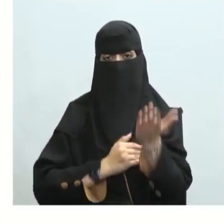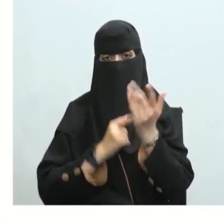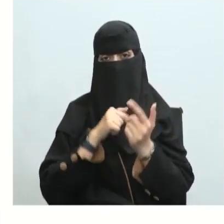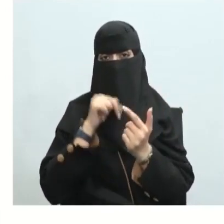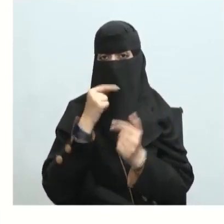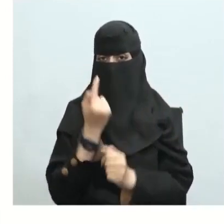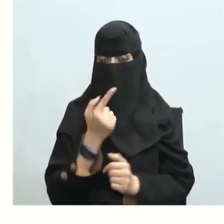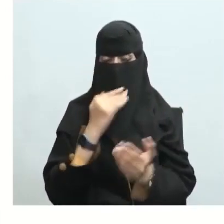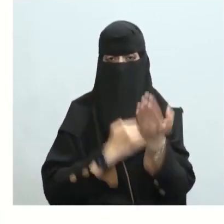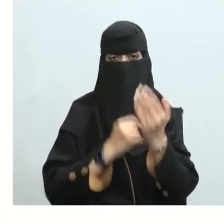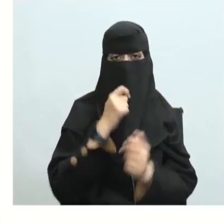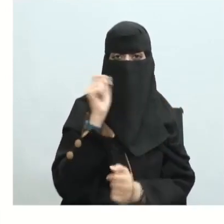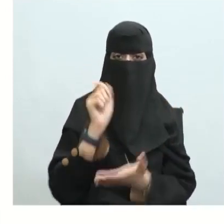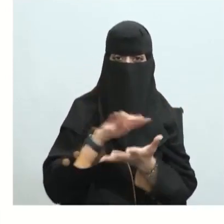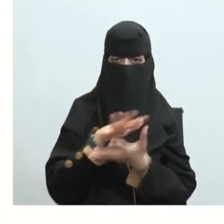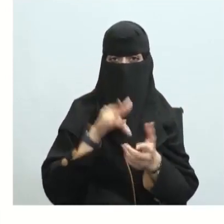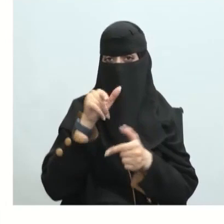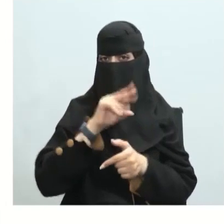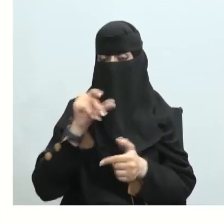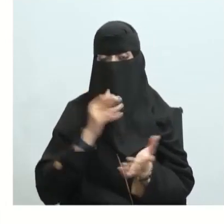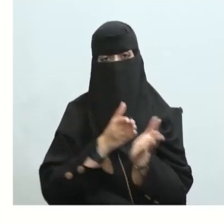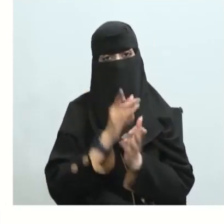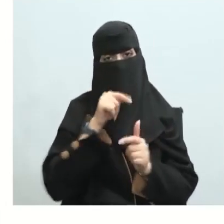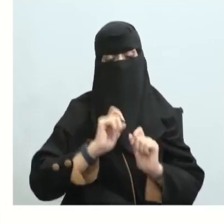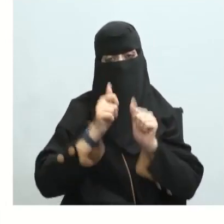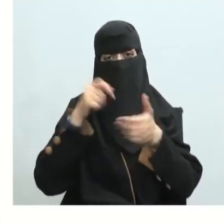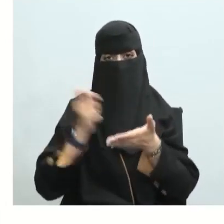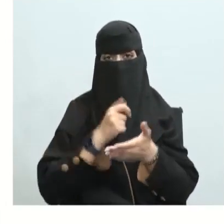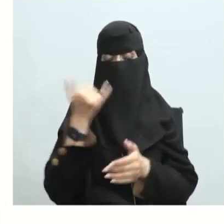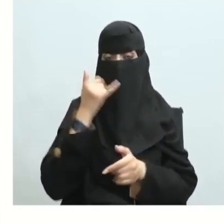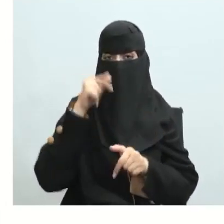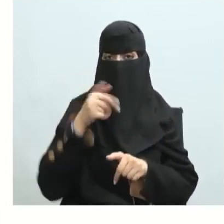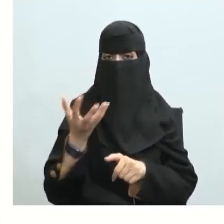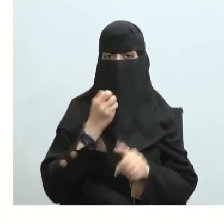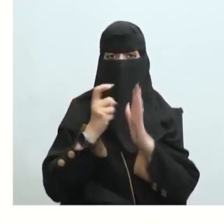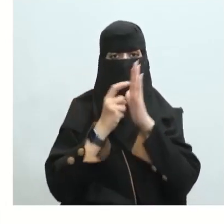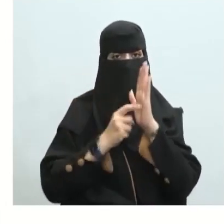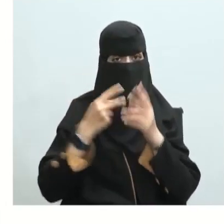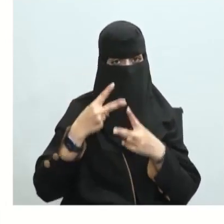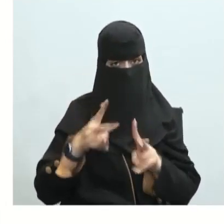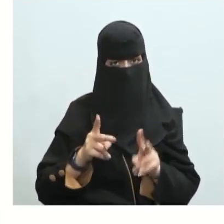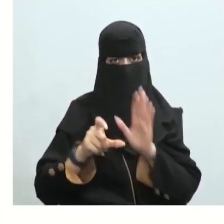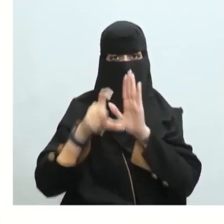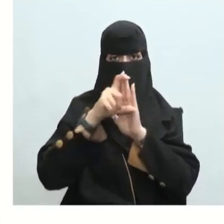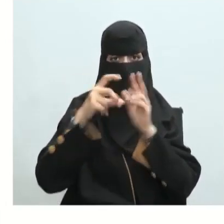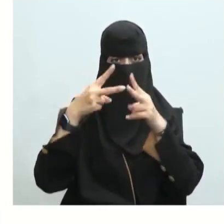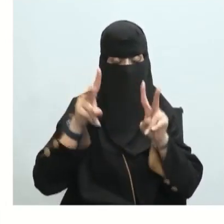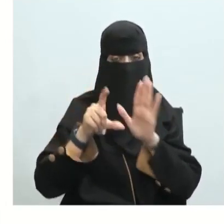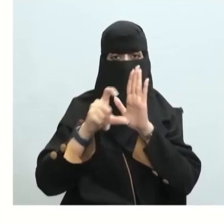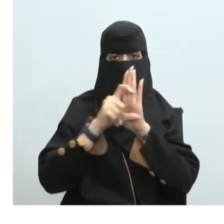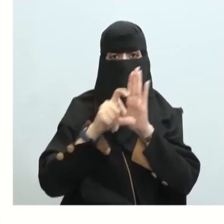الشكوى يعني بمعنى بهذه الطريقه تستطيع الكتابه والمهم انه تاتي بالعناصر الافتتاح ثم العرض ثم